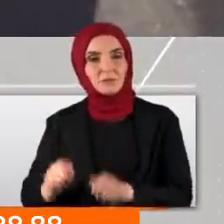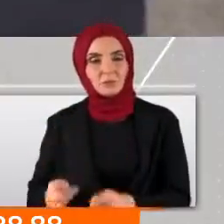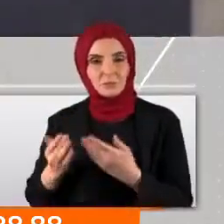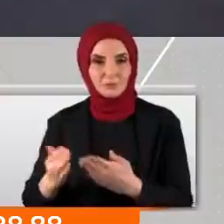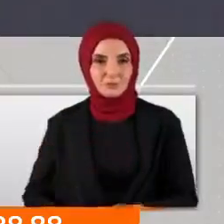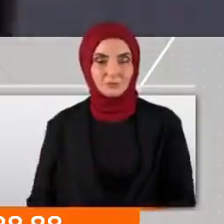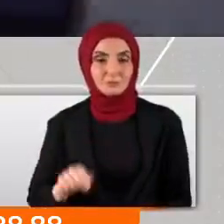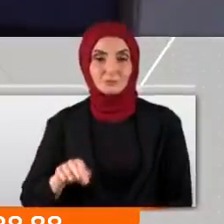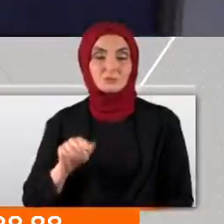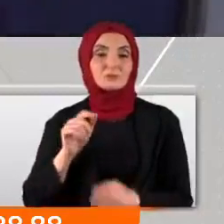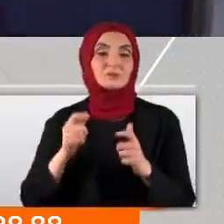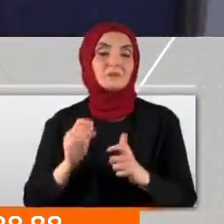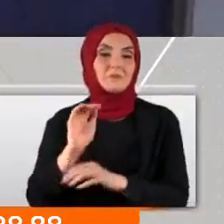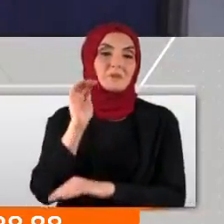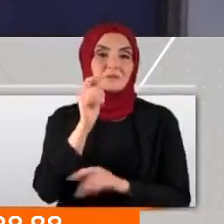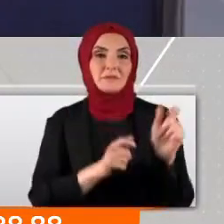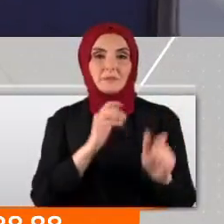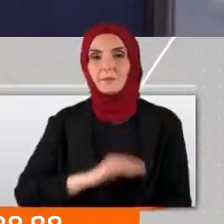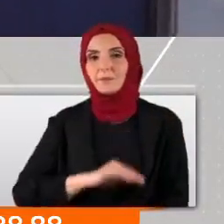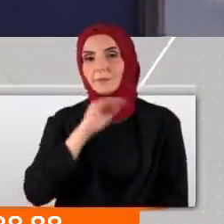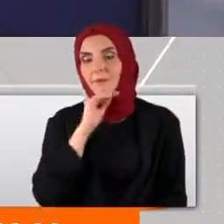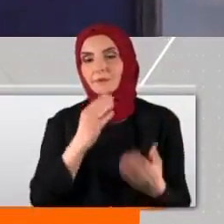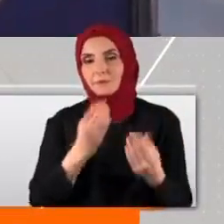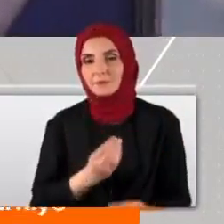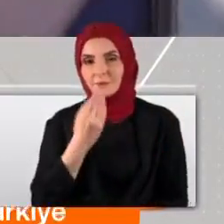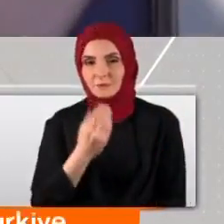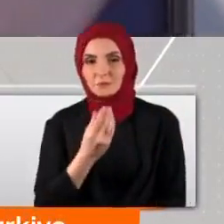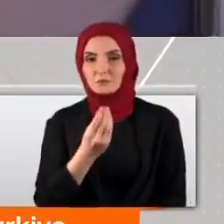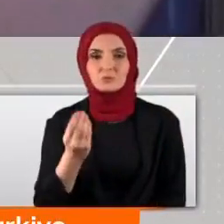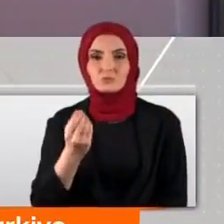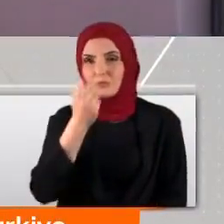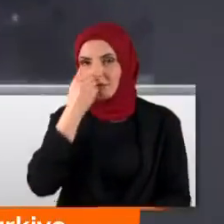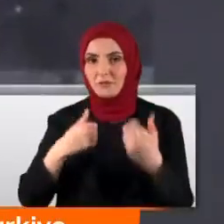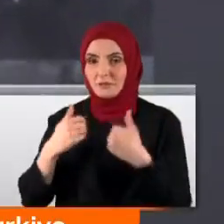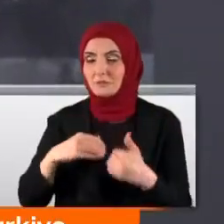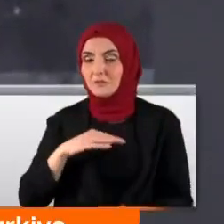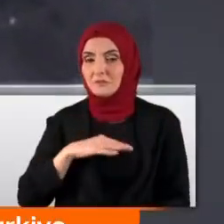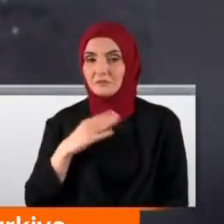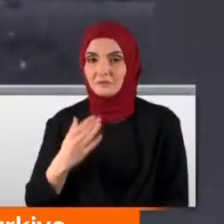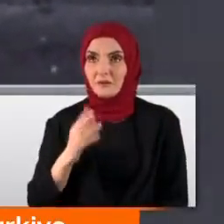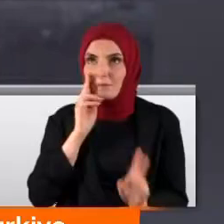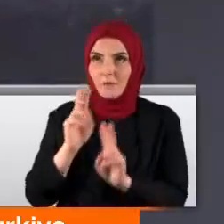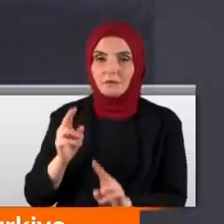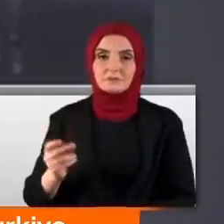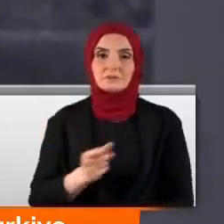Mahalleliği canından bezdiren karga pek çok kişiyi yaraladı. Onu gören kaçacak yer arıyor. Karganın